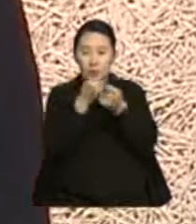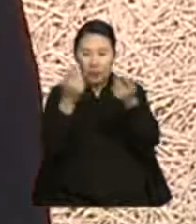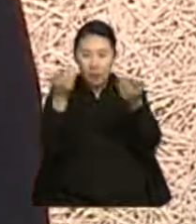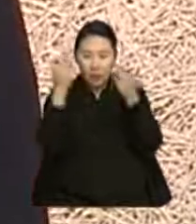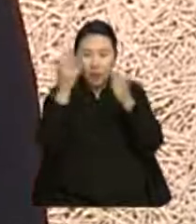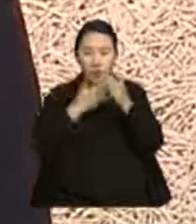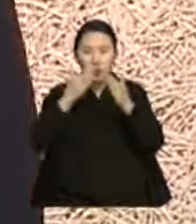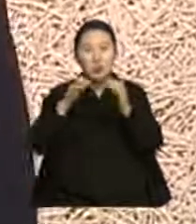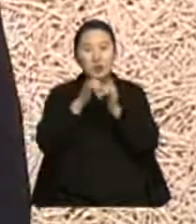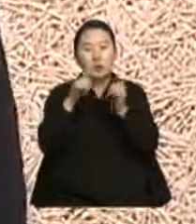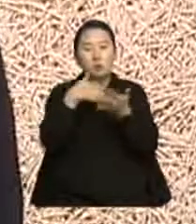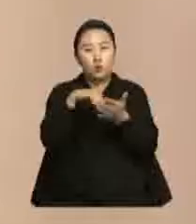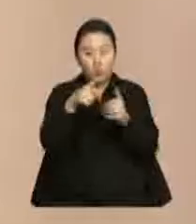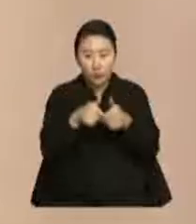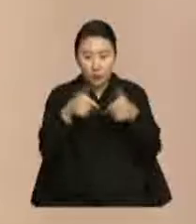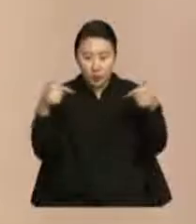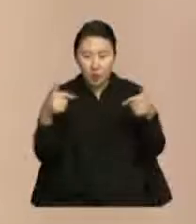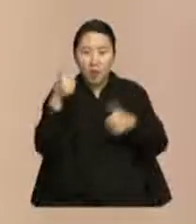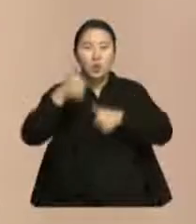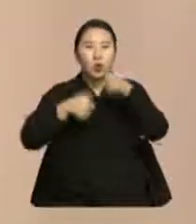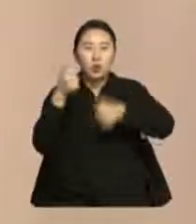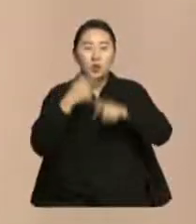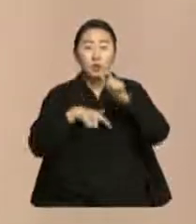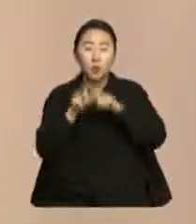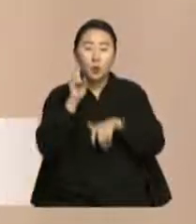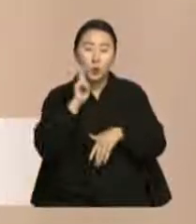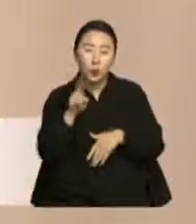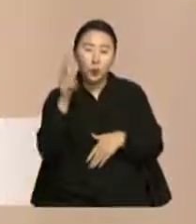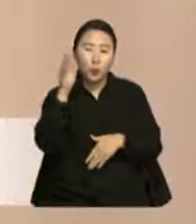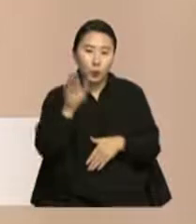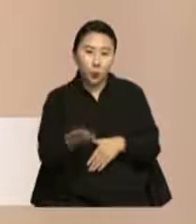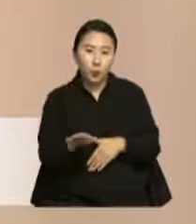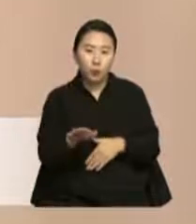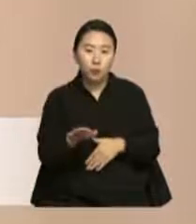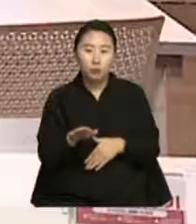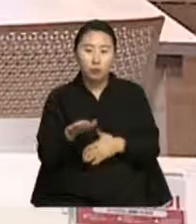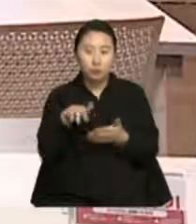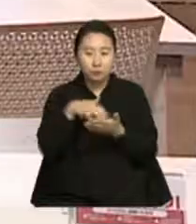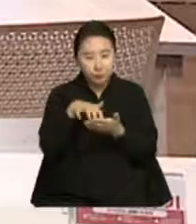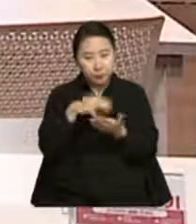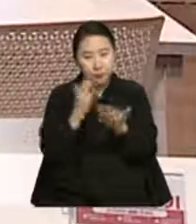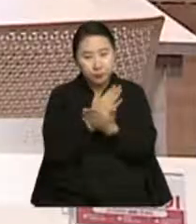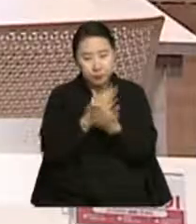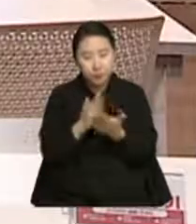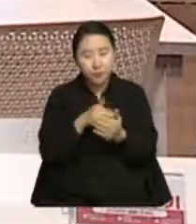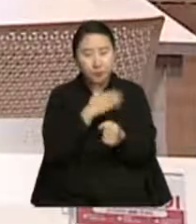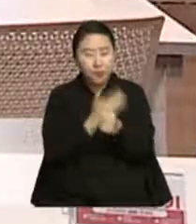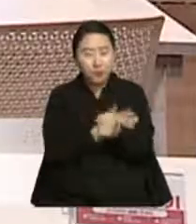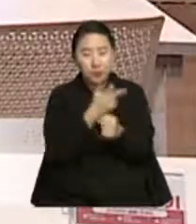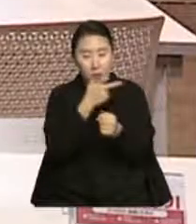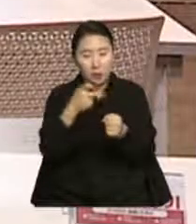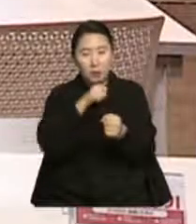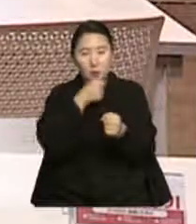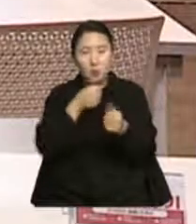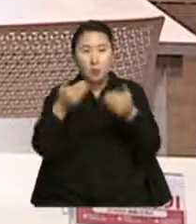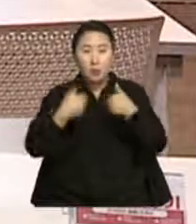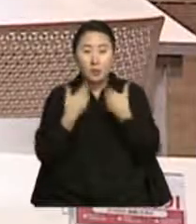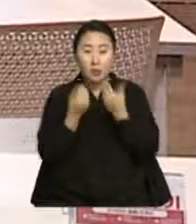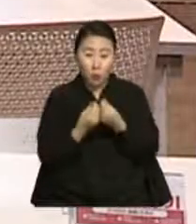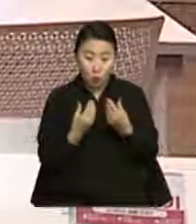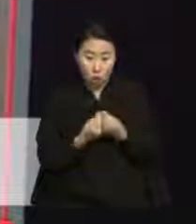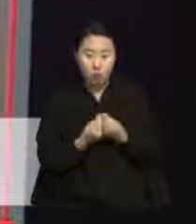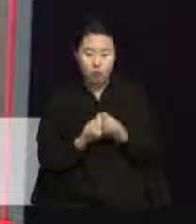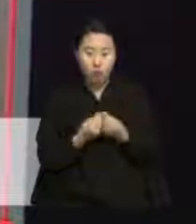대학이 정시 인원을 늘리면서 경쟁률이 높아지겠지만 변별력이 컸던 과목에서 높은 점수를 받은